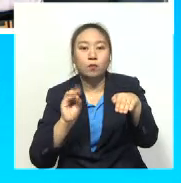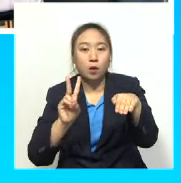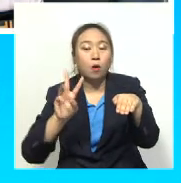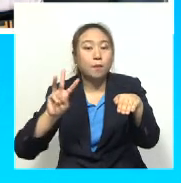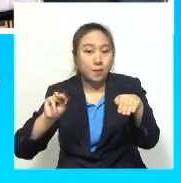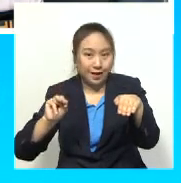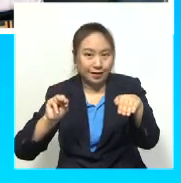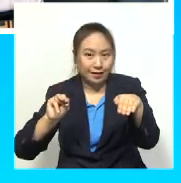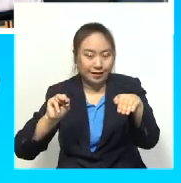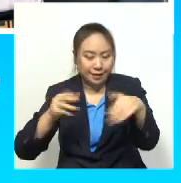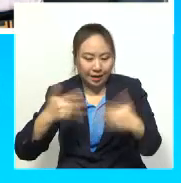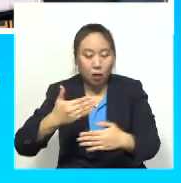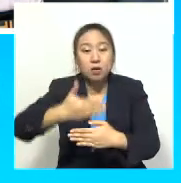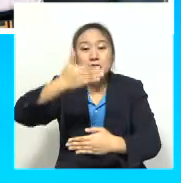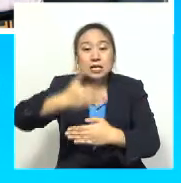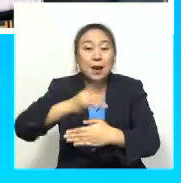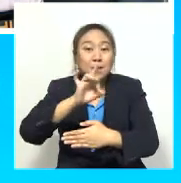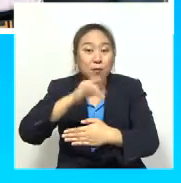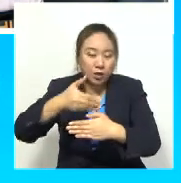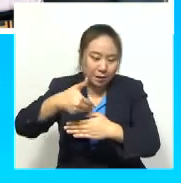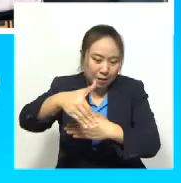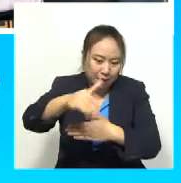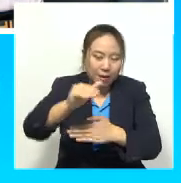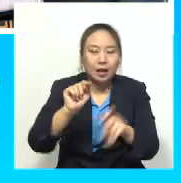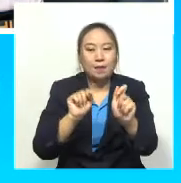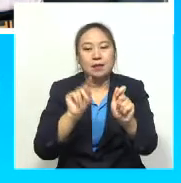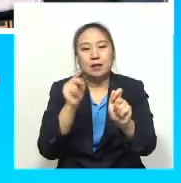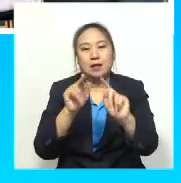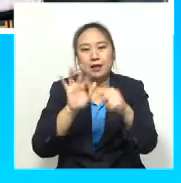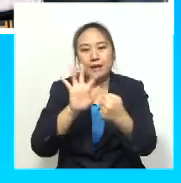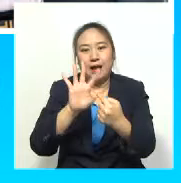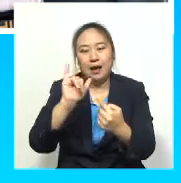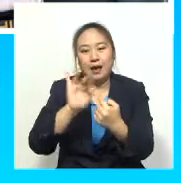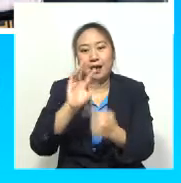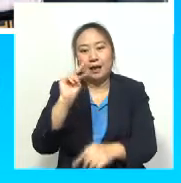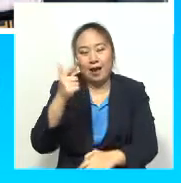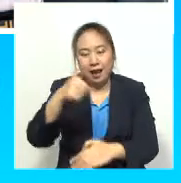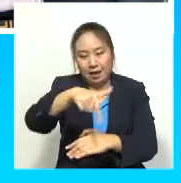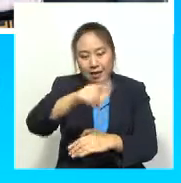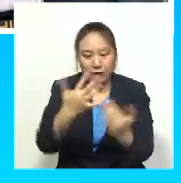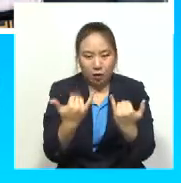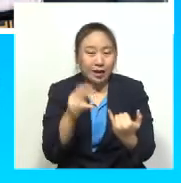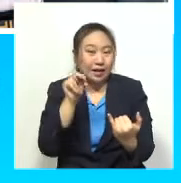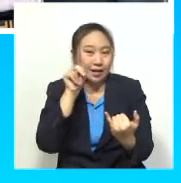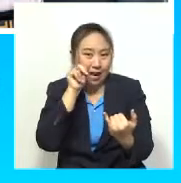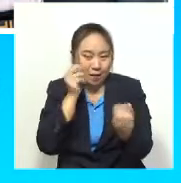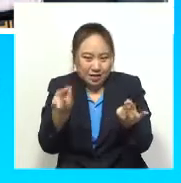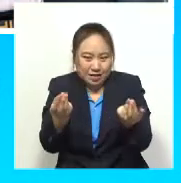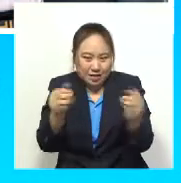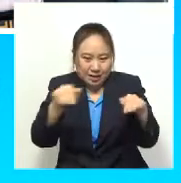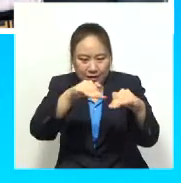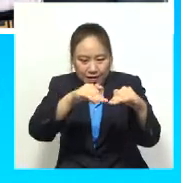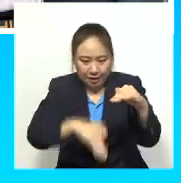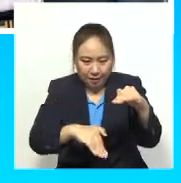ยจากเขื่อนเพชรมานะครับที่ตำบลท่ายางนะครับอำเภอท่ายางระดับน้ำของในแม่น้ำเพชรยังอยู่ต่ำกว่าตลิ่งนะครับประม